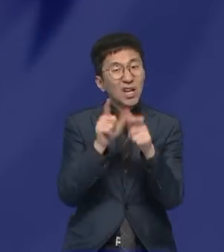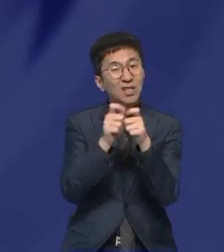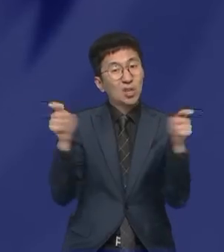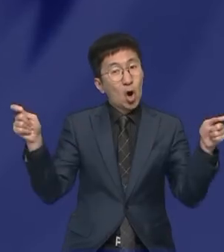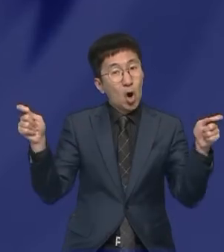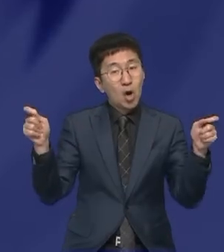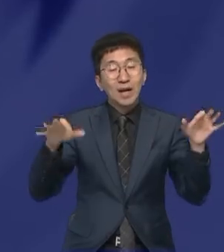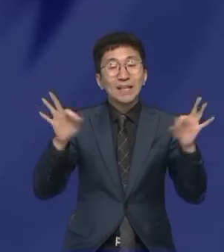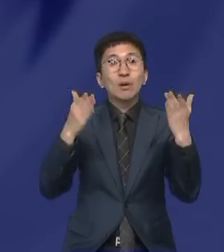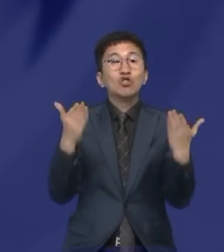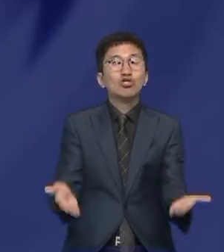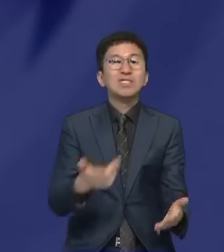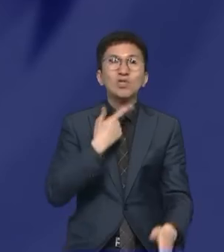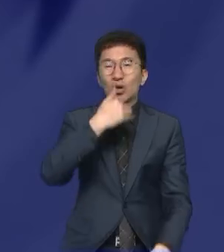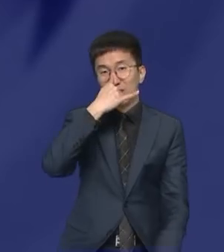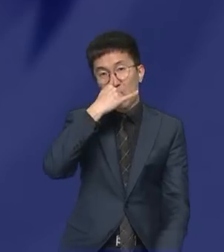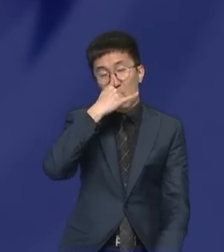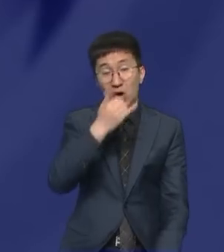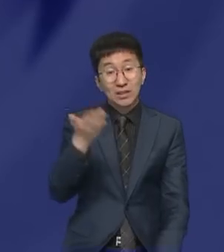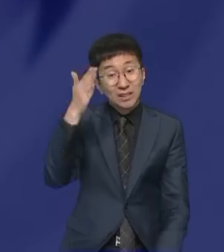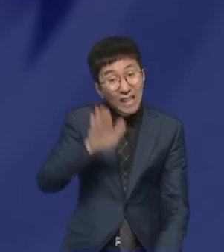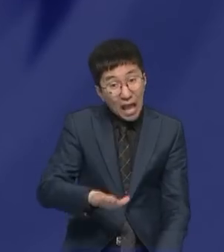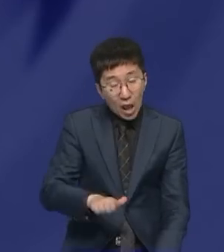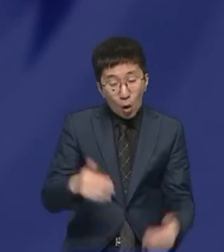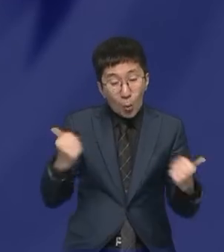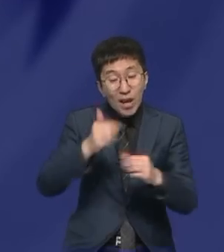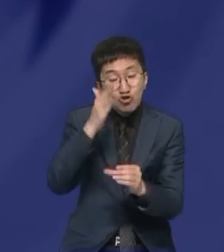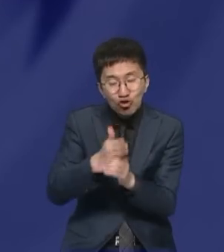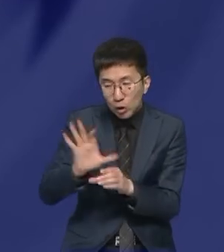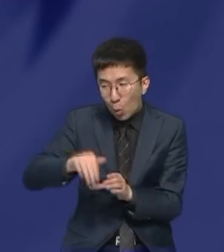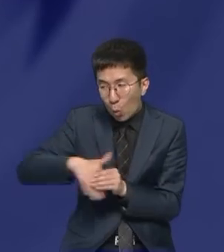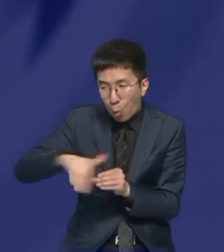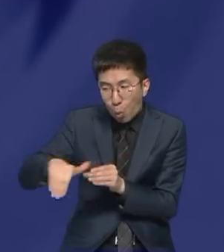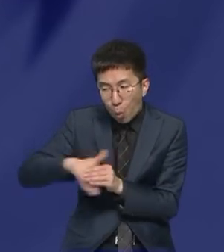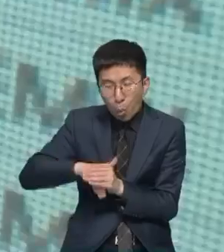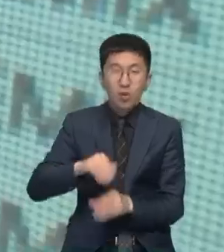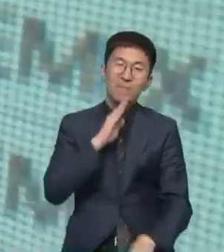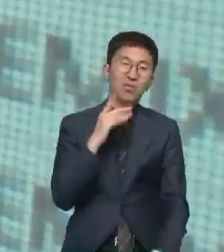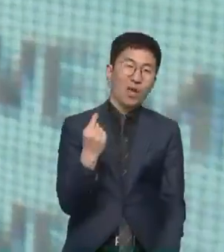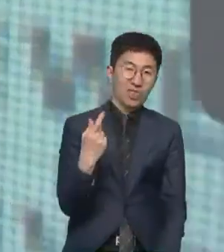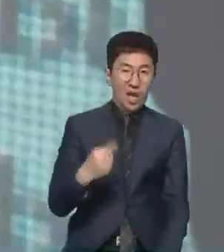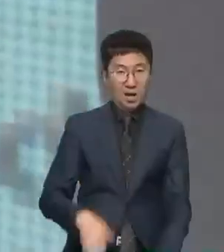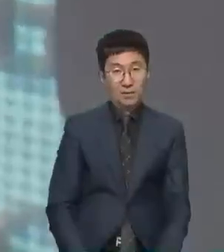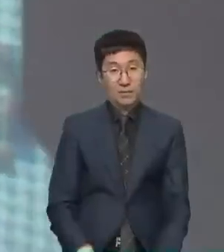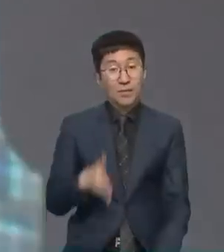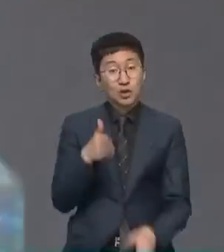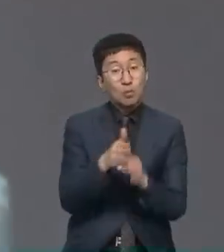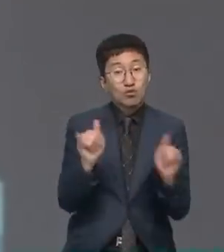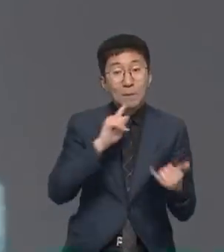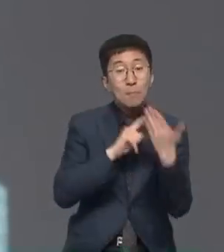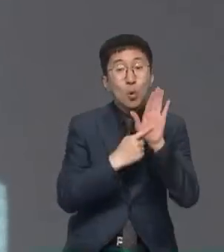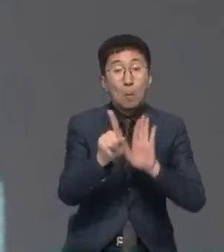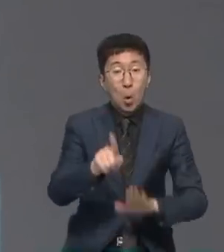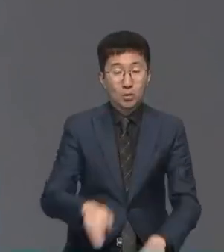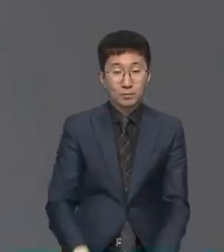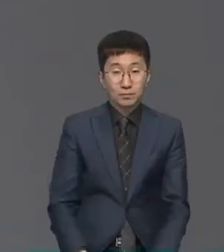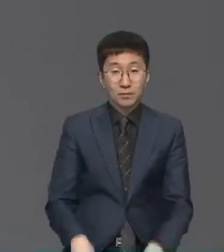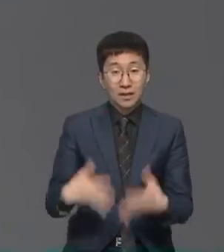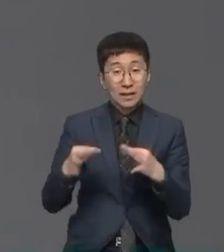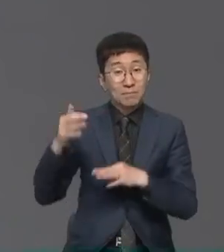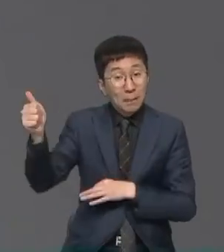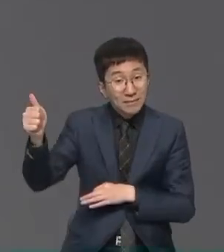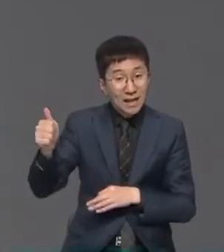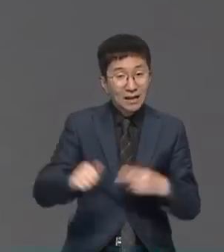두 차례 쉬는 시간이 주어졌지만 거래는 회의 중간에 이뤄진 걸로 보입니다. 이 전문가의 분석에 따르면 김 의원은